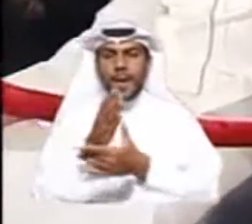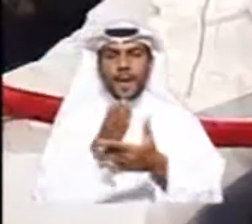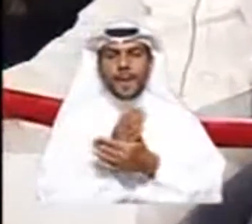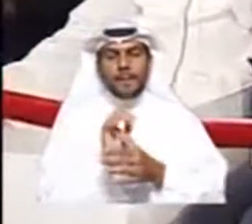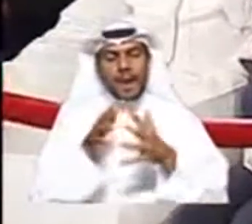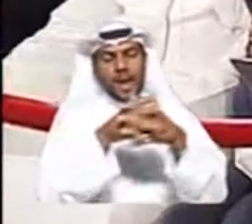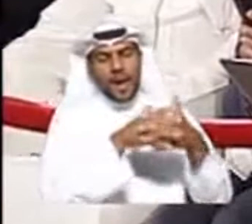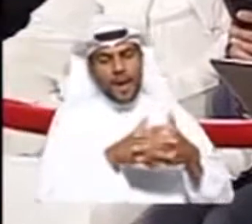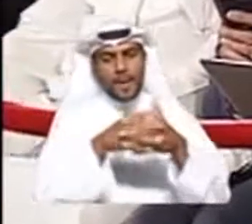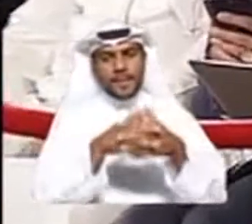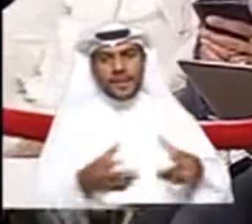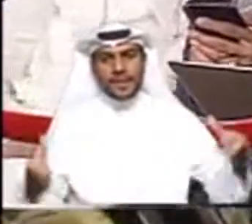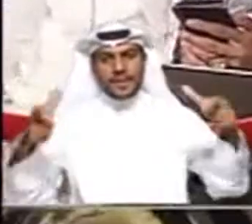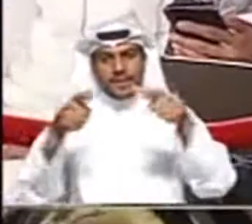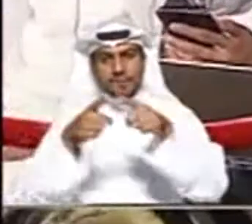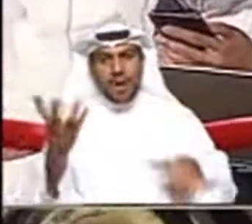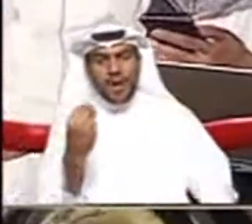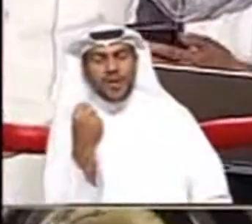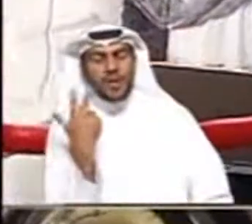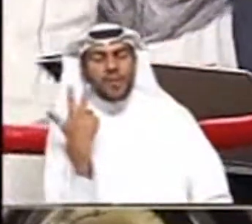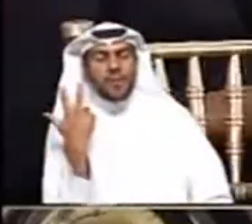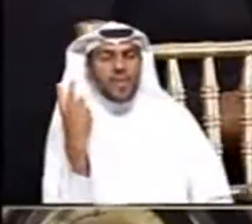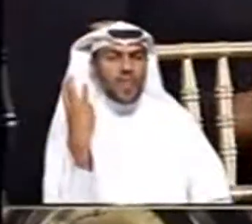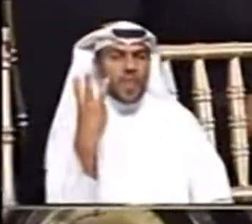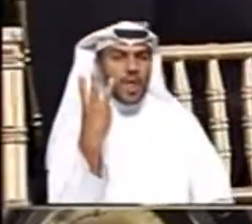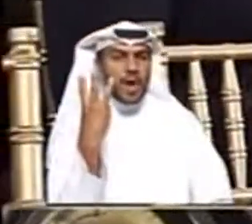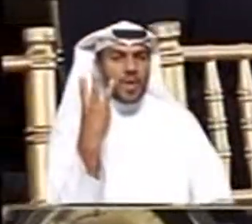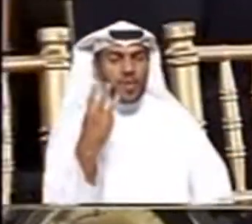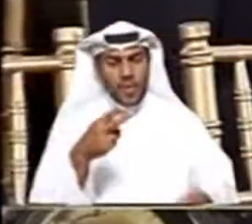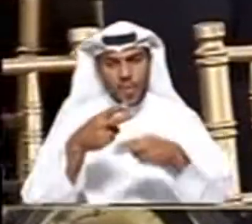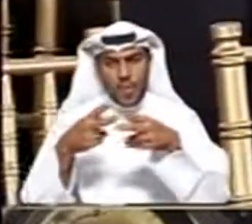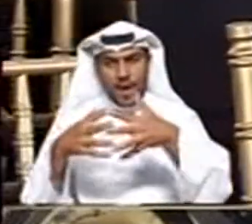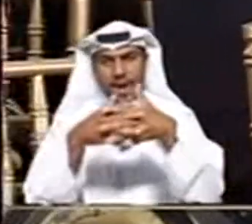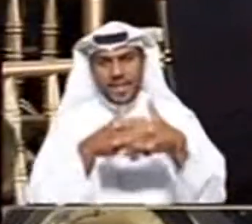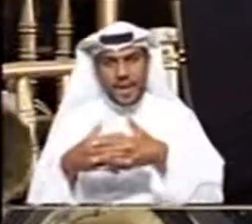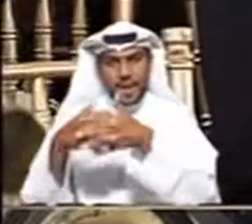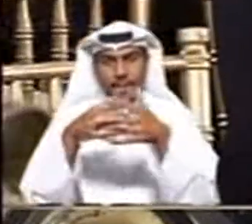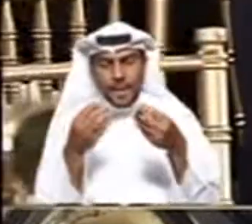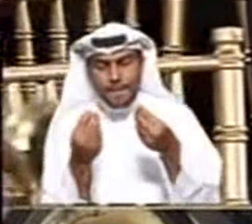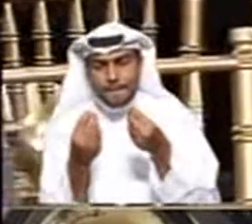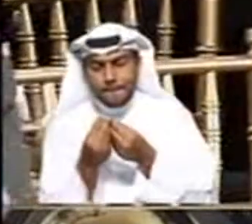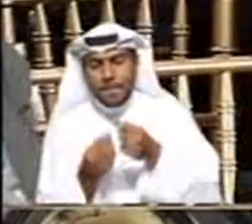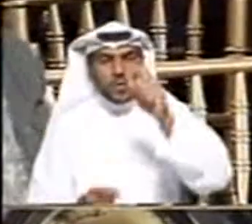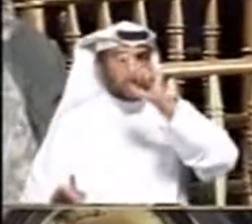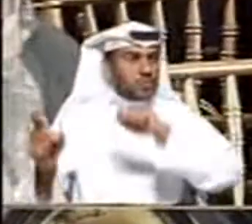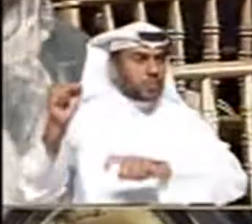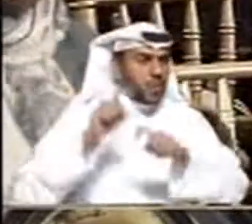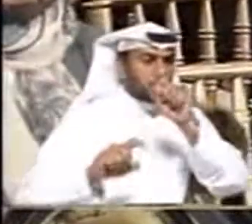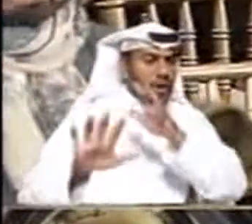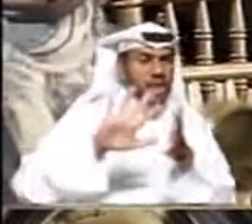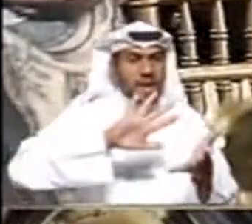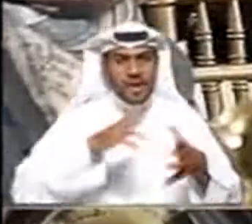الدورة الثالثة للحوار الاستراتيجي بين دولة الكويت والولايات المتحدة الأمريكية. ناقش خلالها